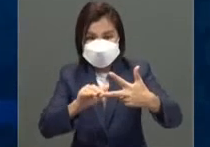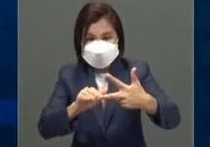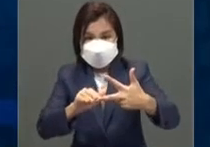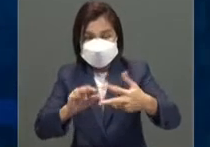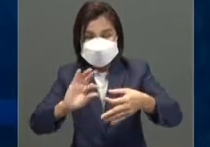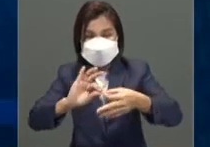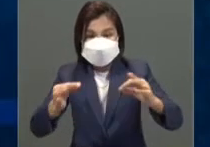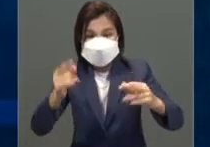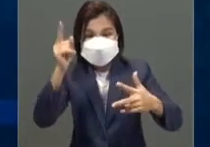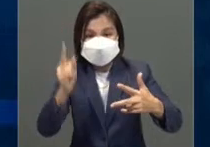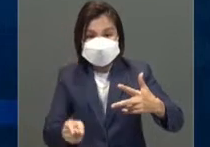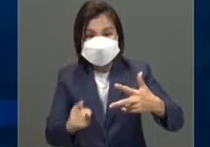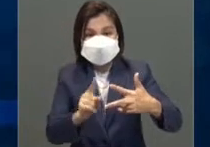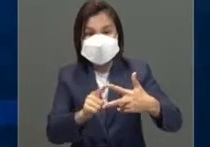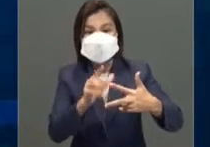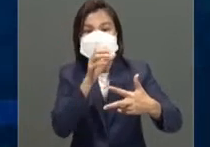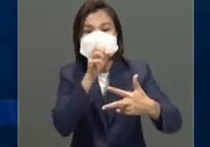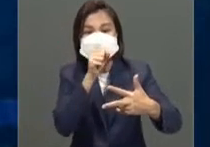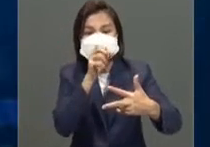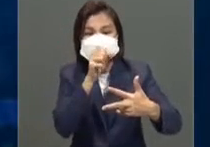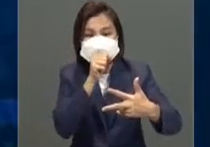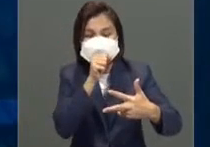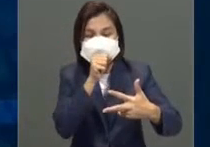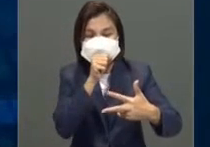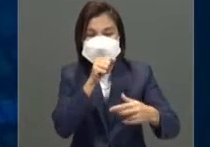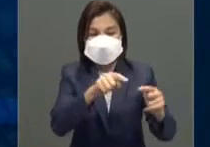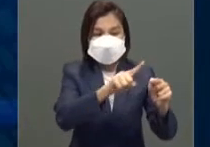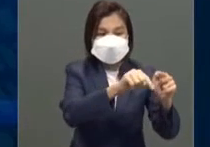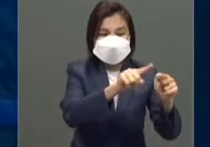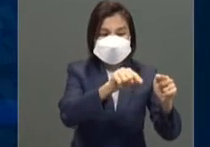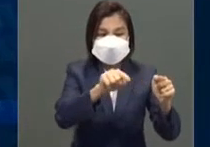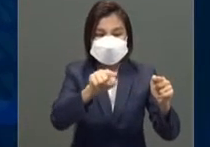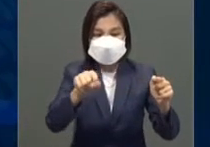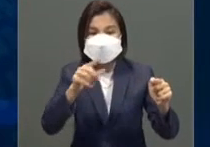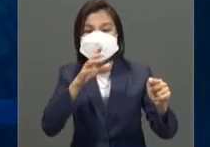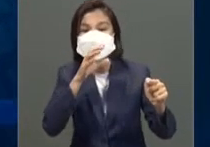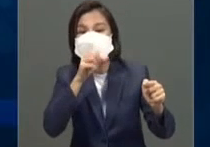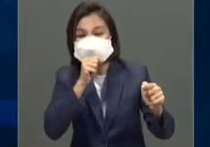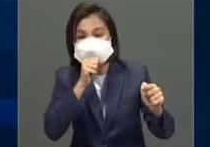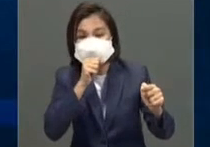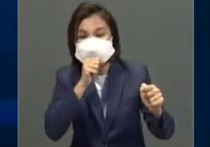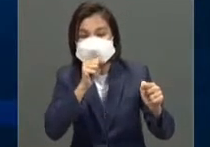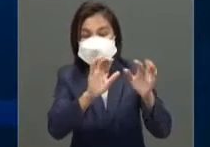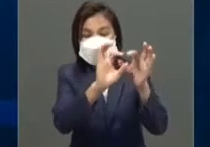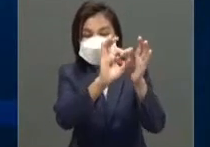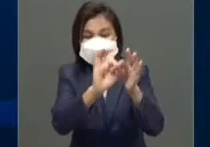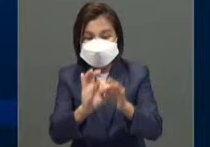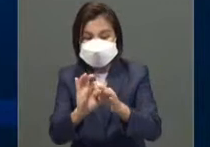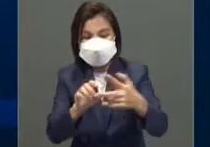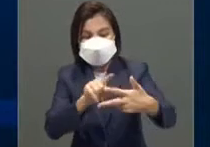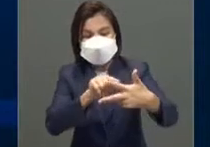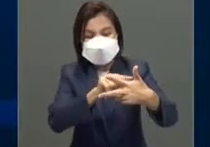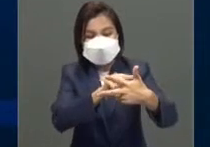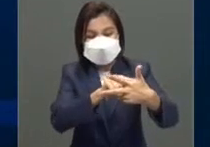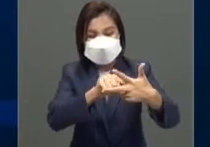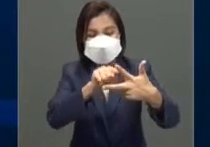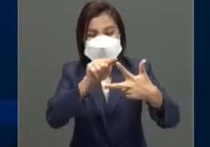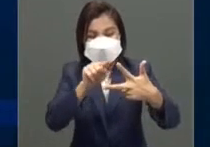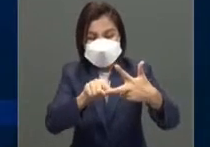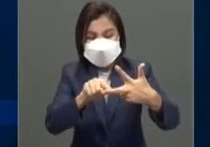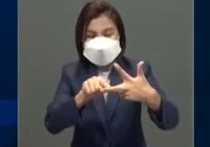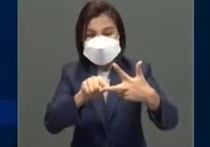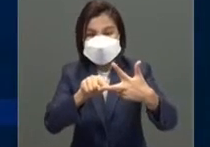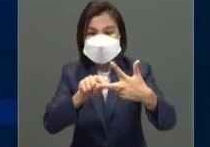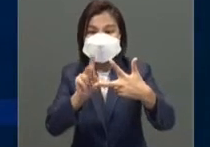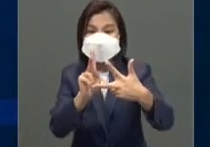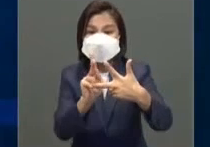จริงก็คือเส้นสีส้มที่อยู่ตรงกลางภาพเนี่ยครับลงมาแตะกับเส้นสีเขียวที่เป็นการคาดการ